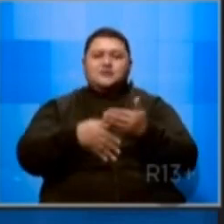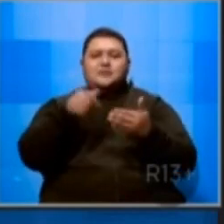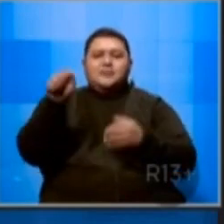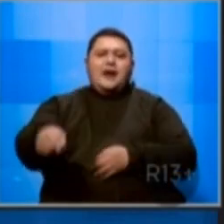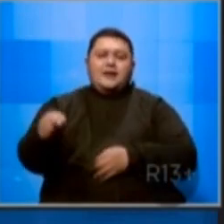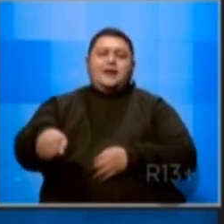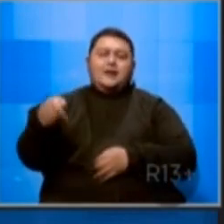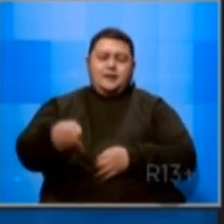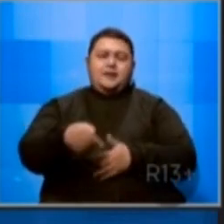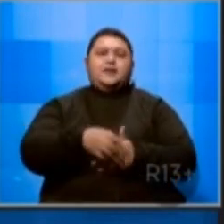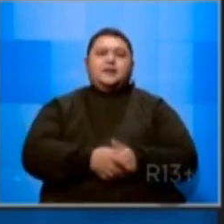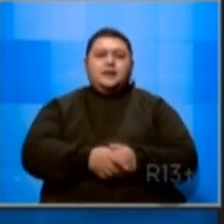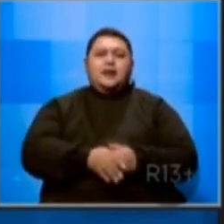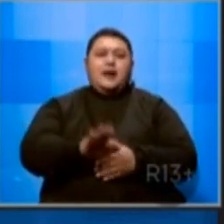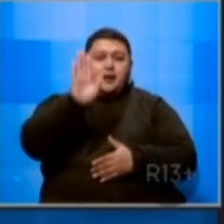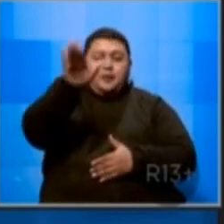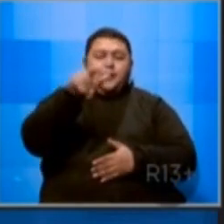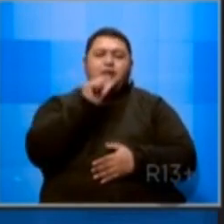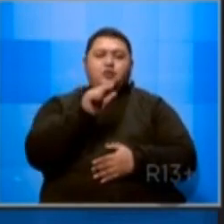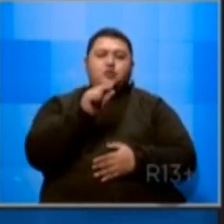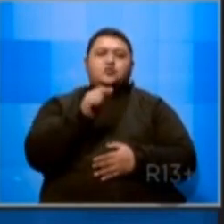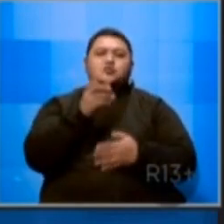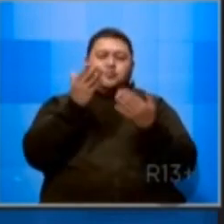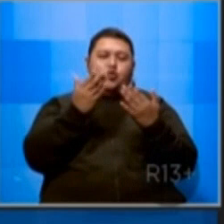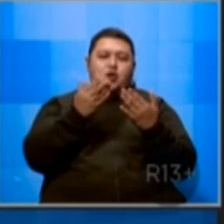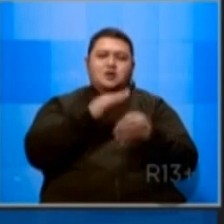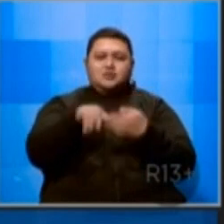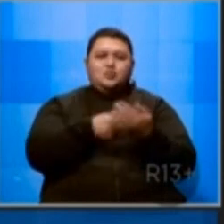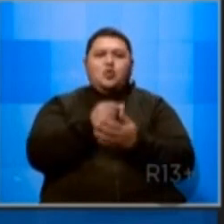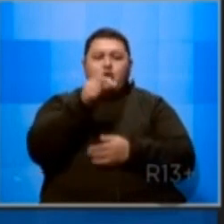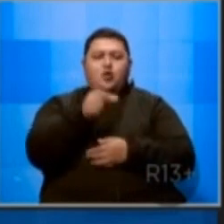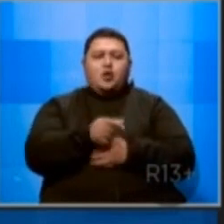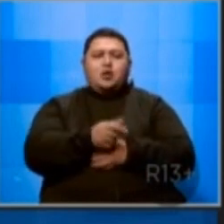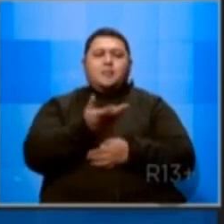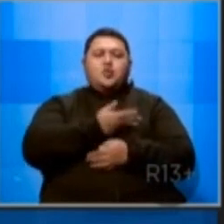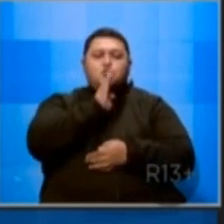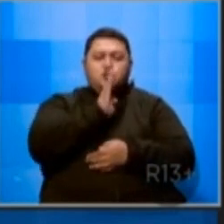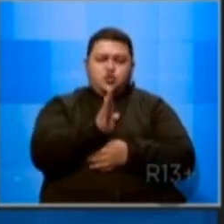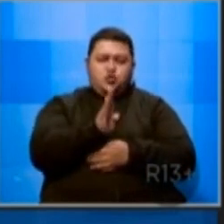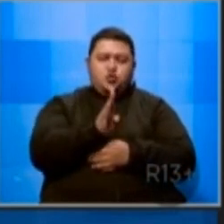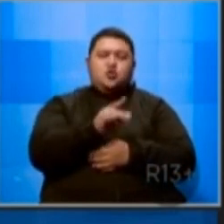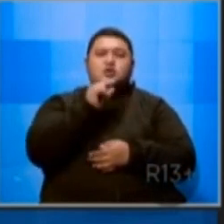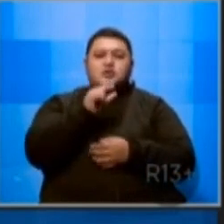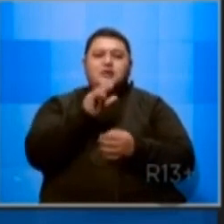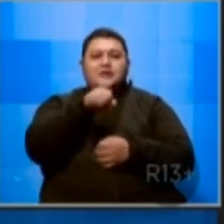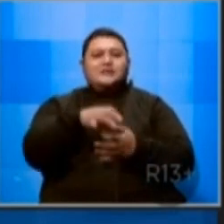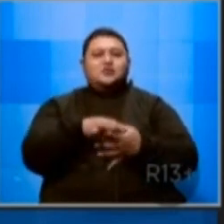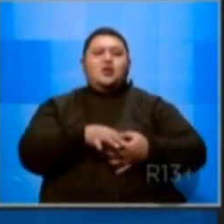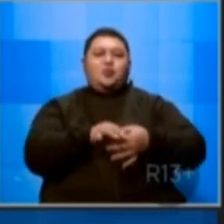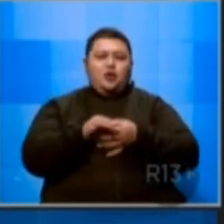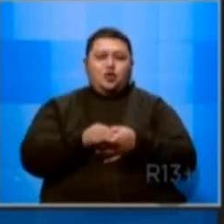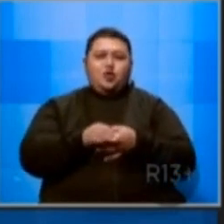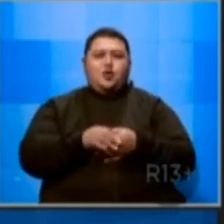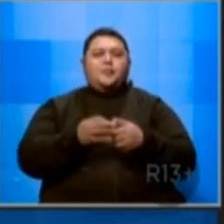dan kita mau ke depan supaya orang yang jujur dan diberikan rasa kehadiran seperti